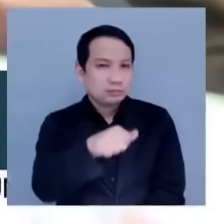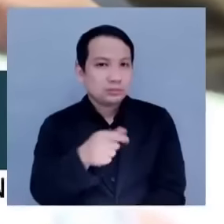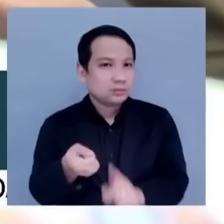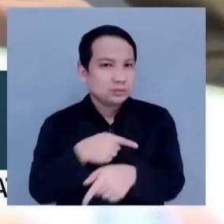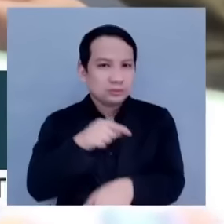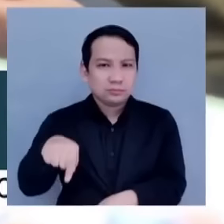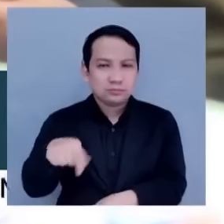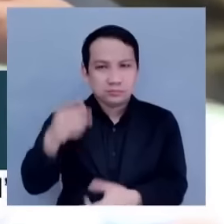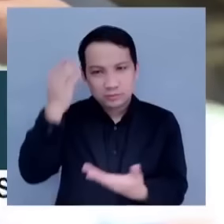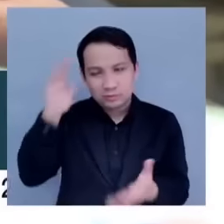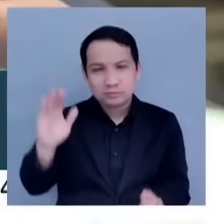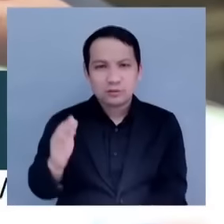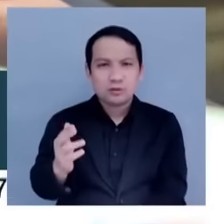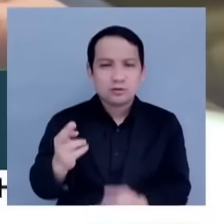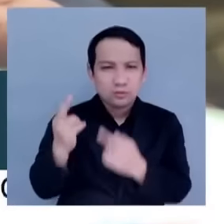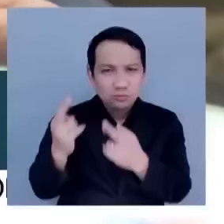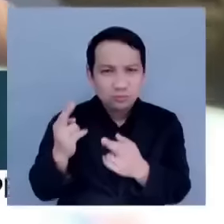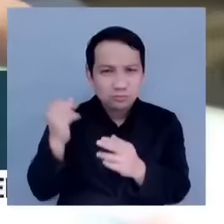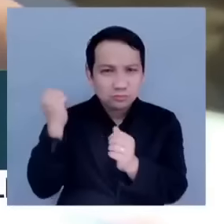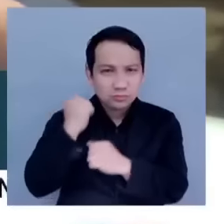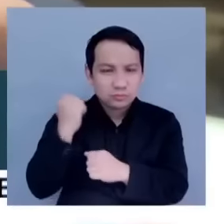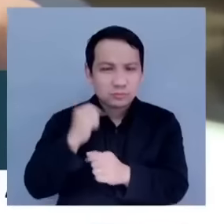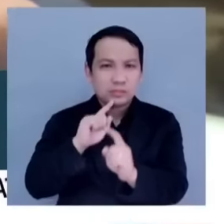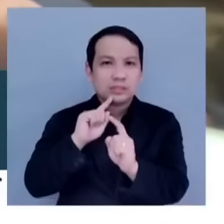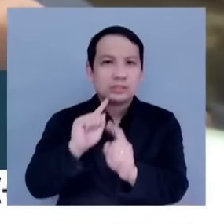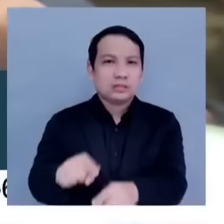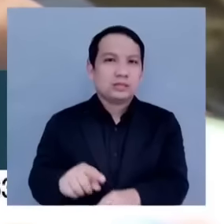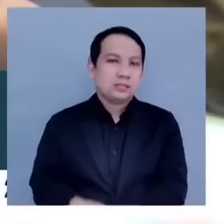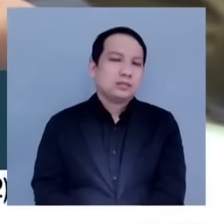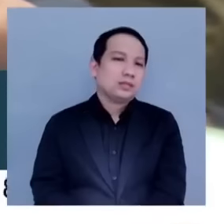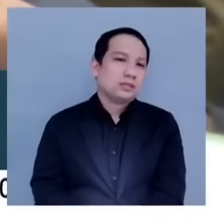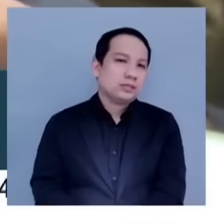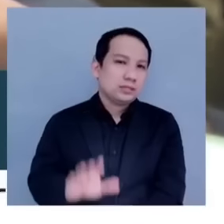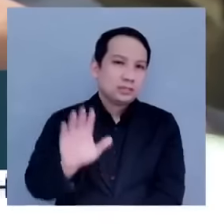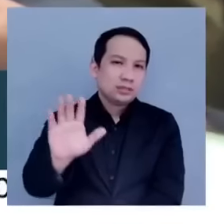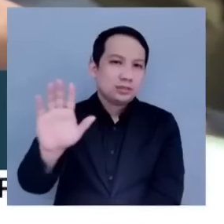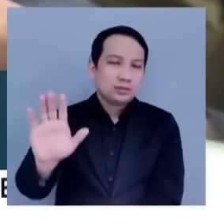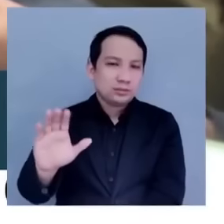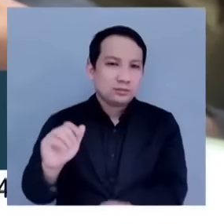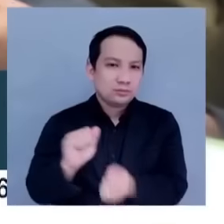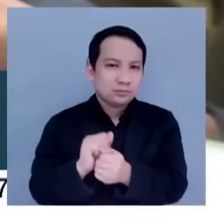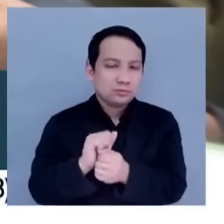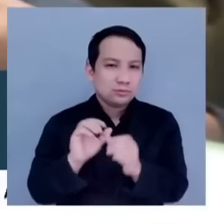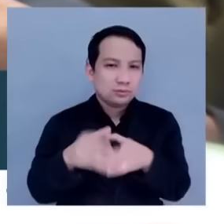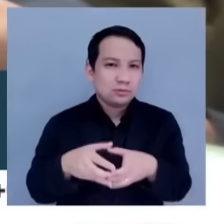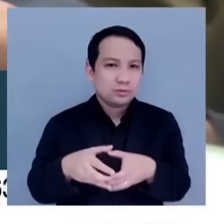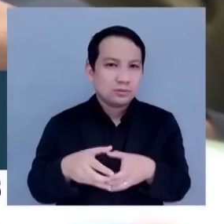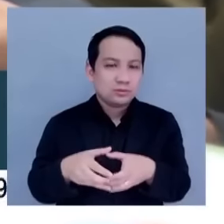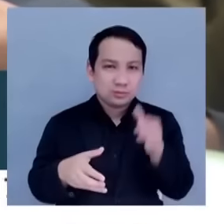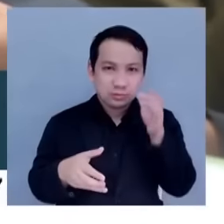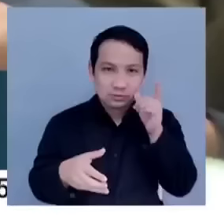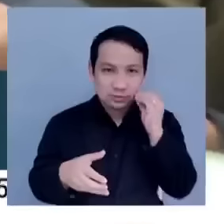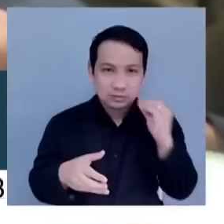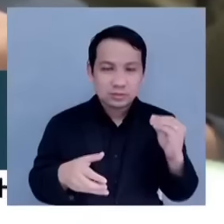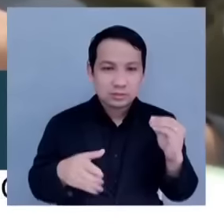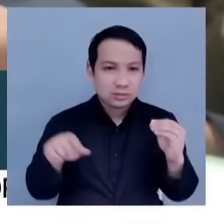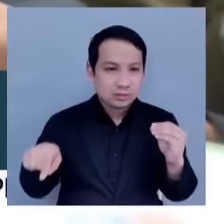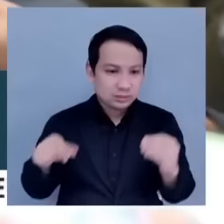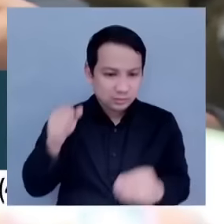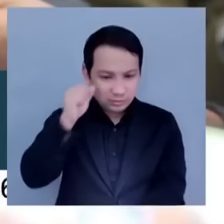I just hope she answers it better than her cohorts. Sina Cassandra Ong at saka sina Sheila